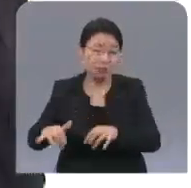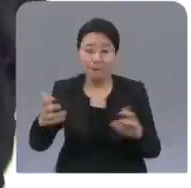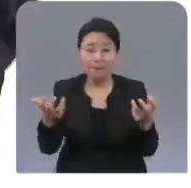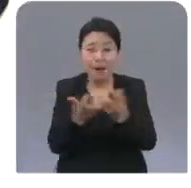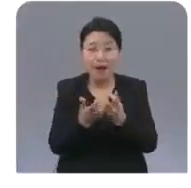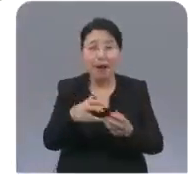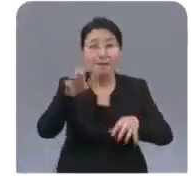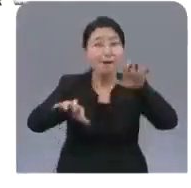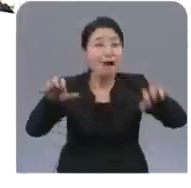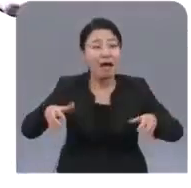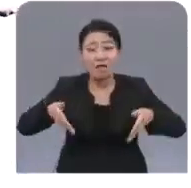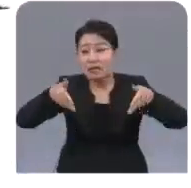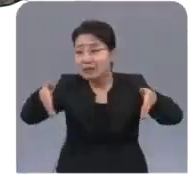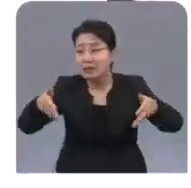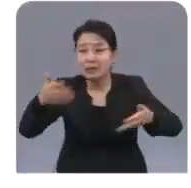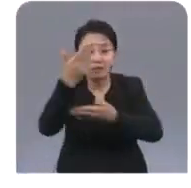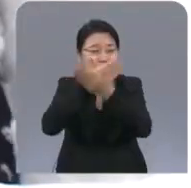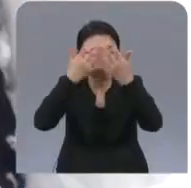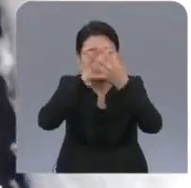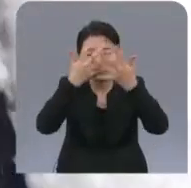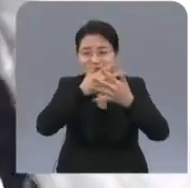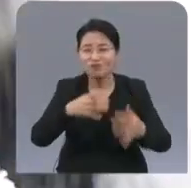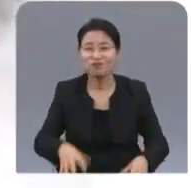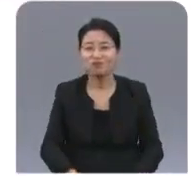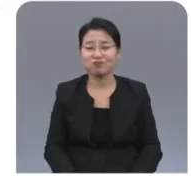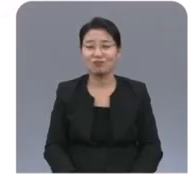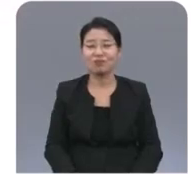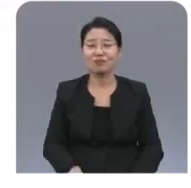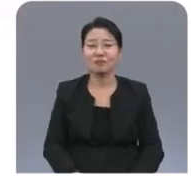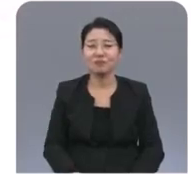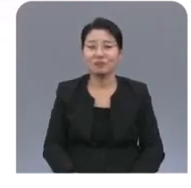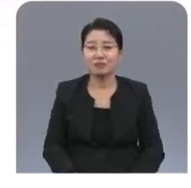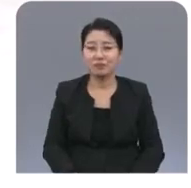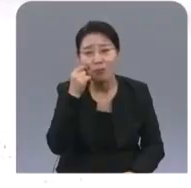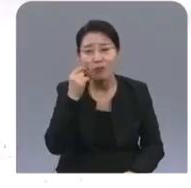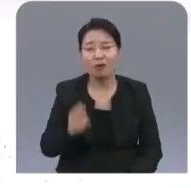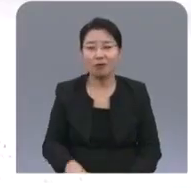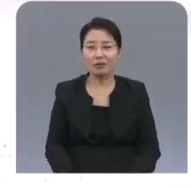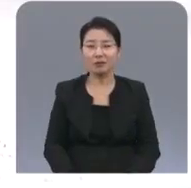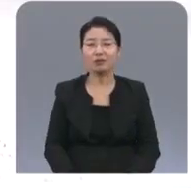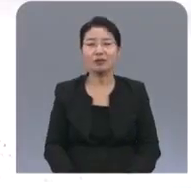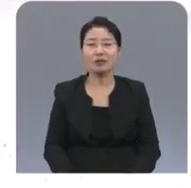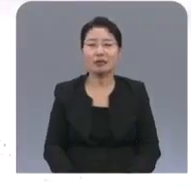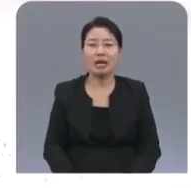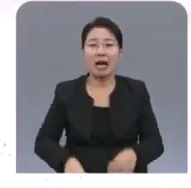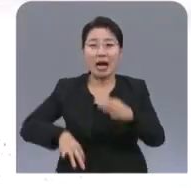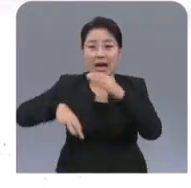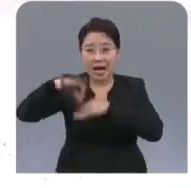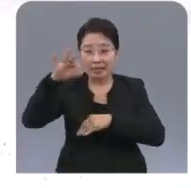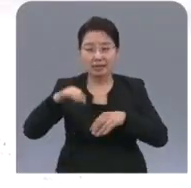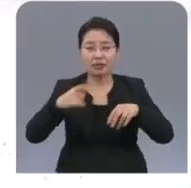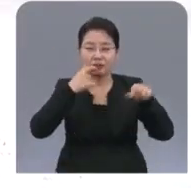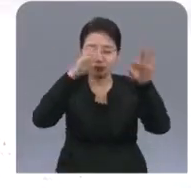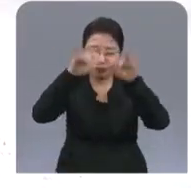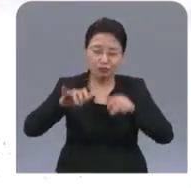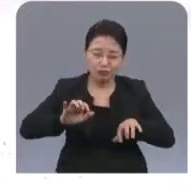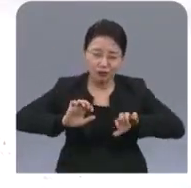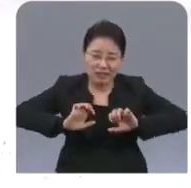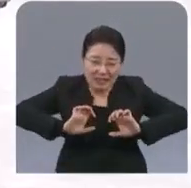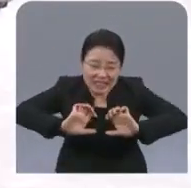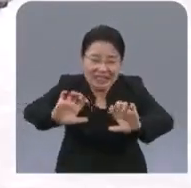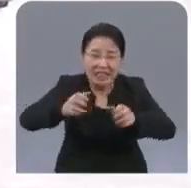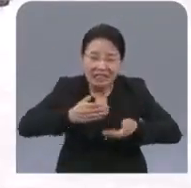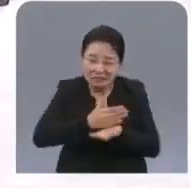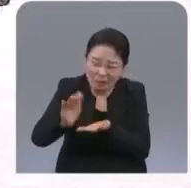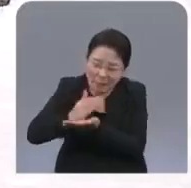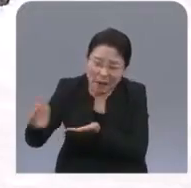trạm y tế nên giờ phải huy động người ra dọa Tuyết khắp ngôi làng này giờ không còn phân biệt được đâu là đường đi trạm rừng xoe buýt cũng bị